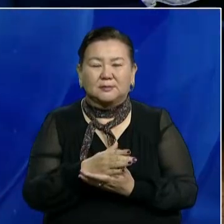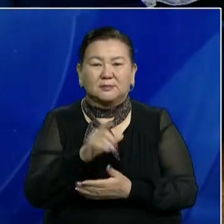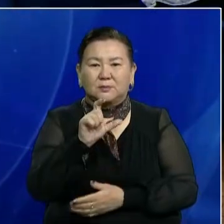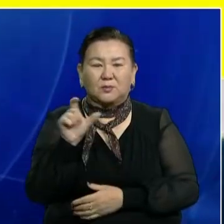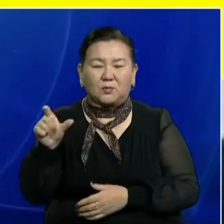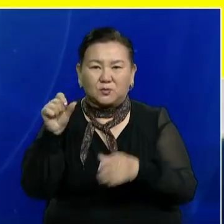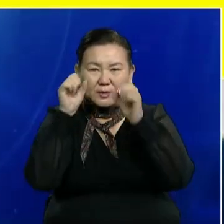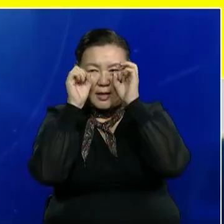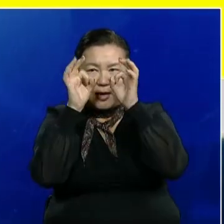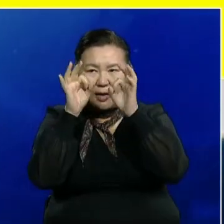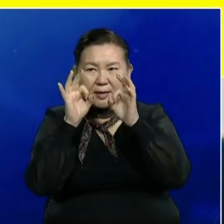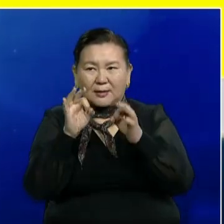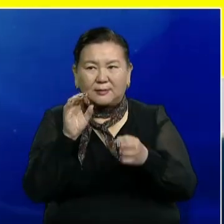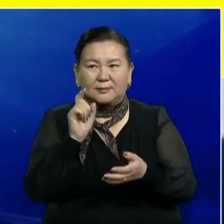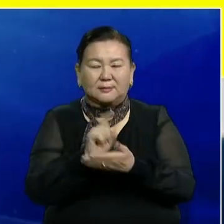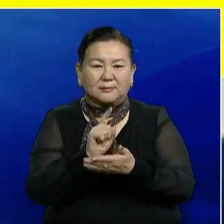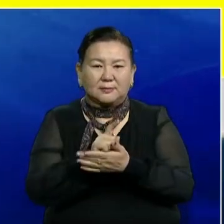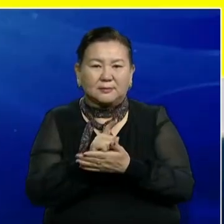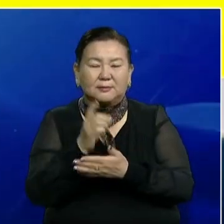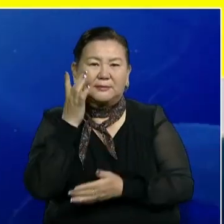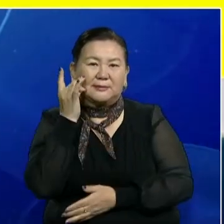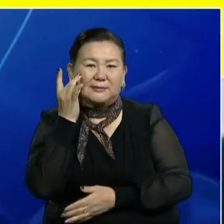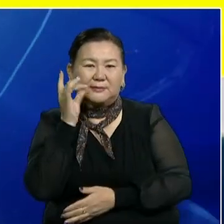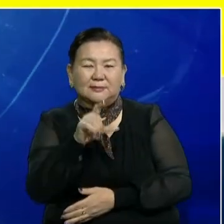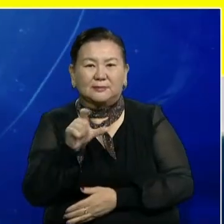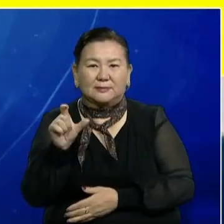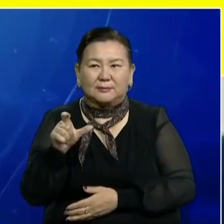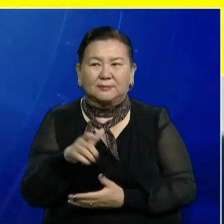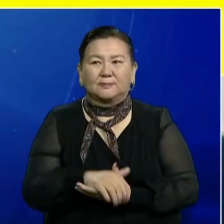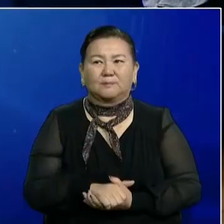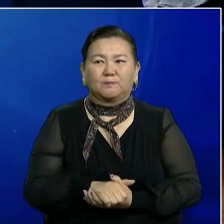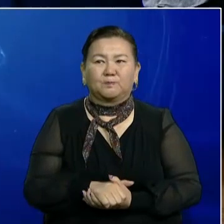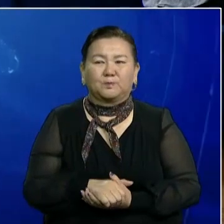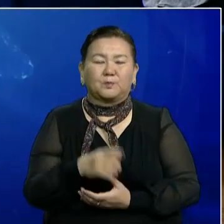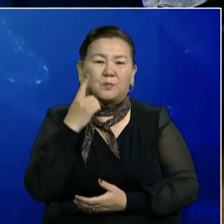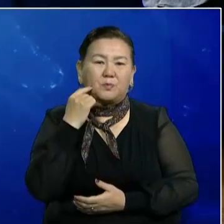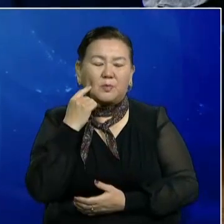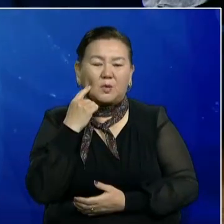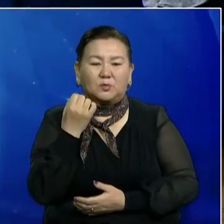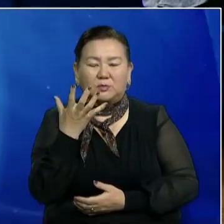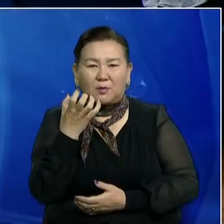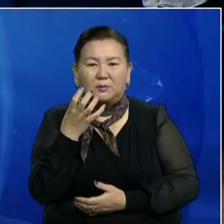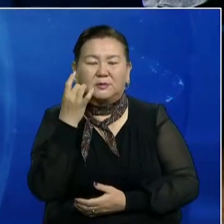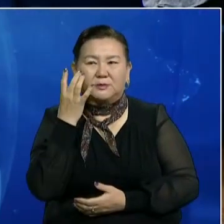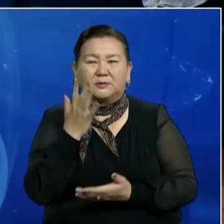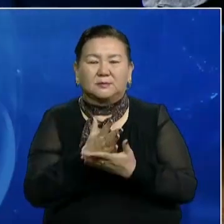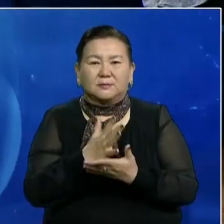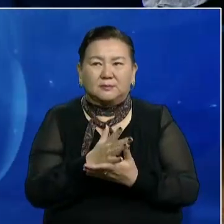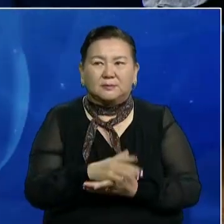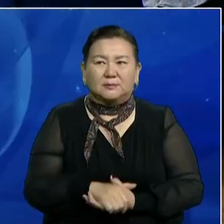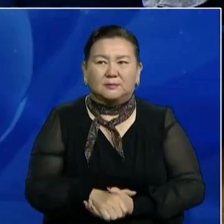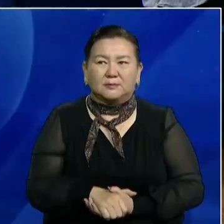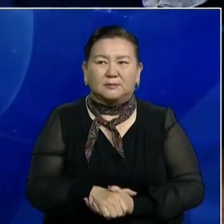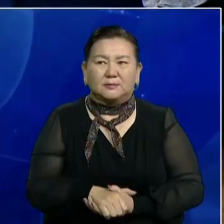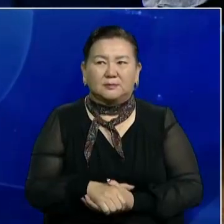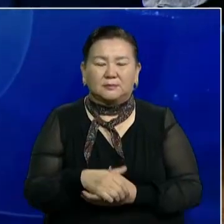л да. Яагаад ингэж хүүхдийн малал чи яагаад ингэж эмгтэн хүүхдүүд яваад байгаа болов уу? Харин тийм. Таван гişүүний нэг нь л эрэгтэй л дээ. Эрэгтэй л дээ. Тэгэд